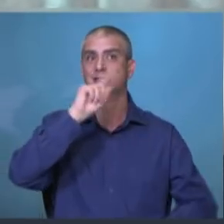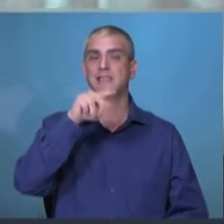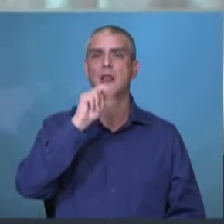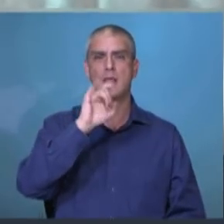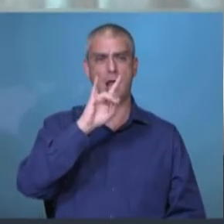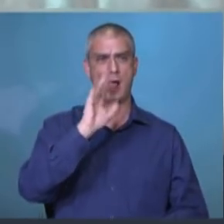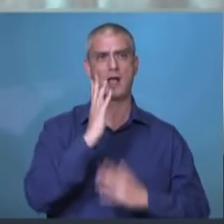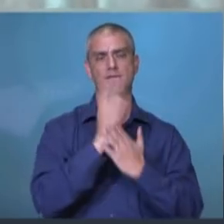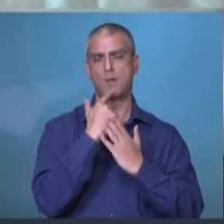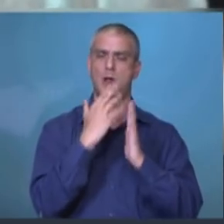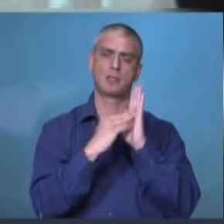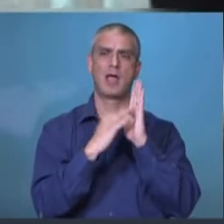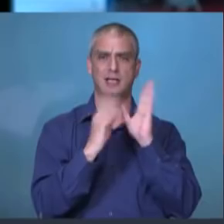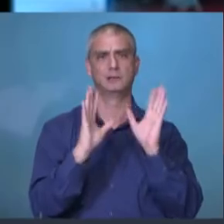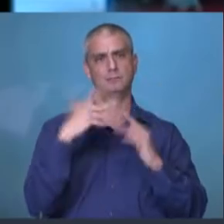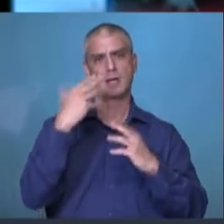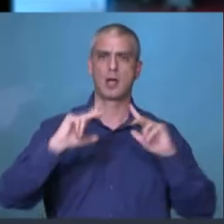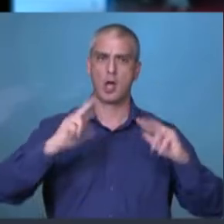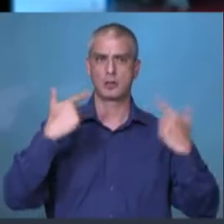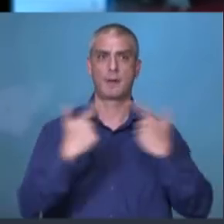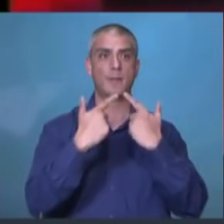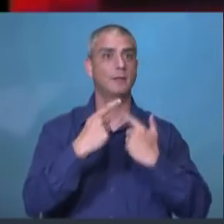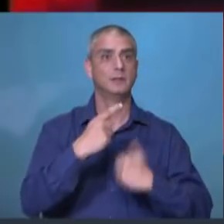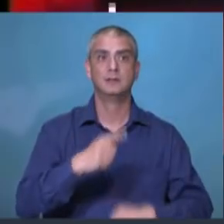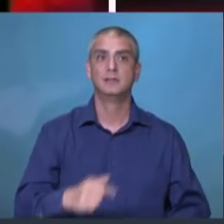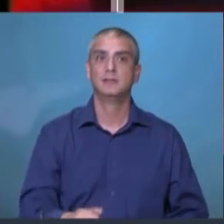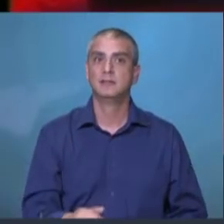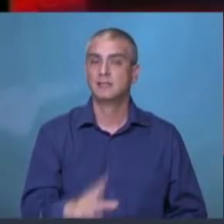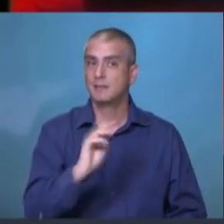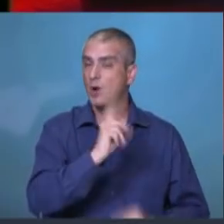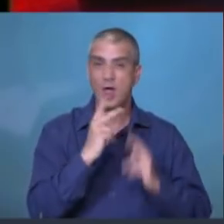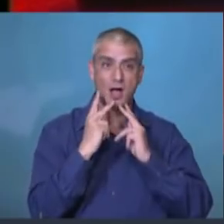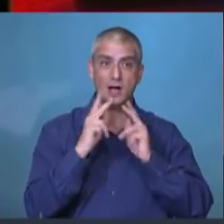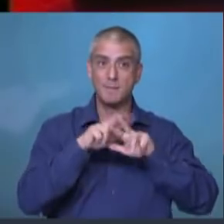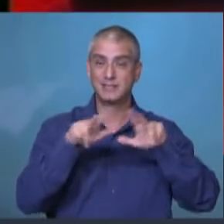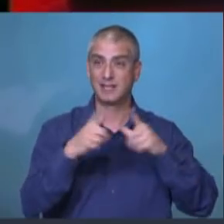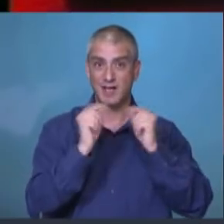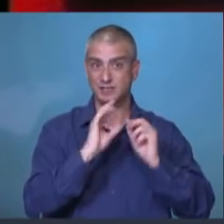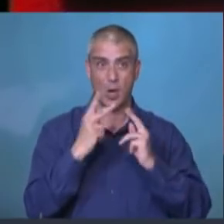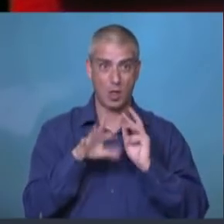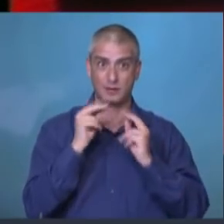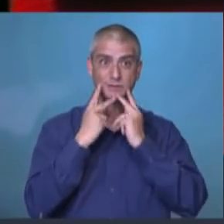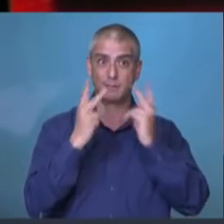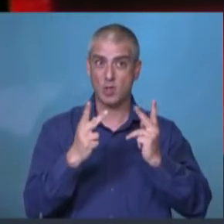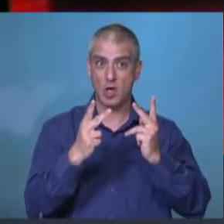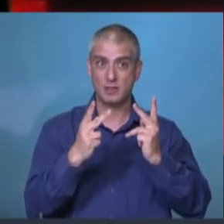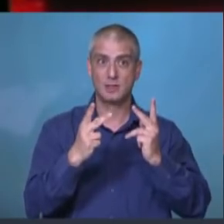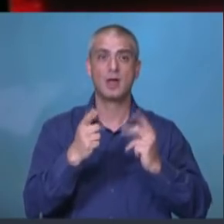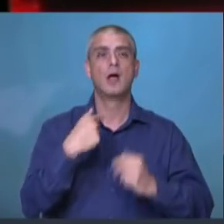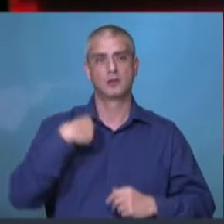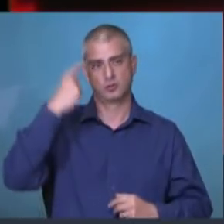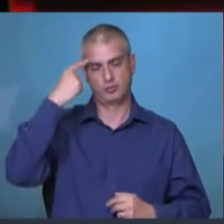כבר תאריך למלחמה עם ישראל. איזה עלם יתם אחתיווה גזה ותג'ריד המסלח, אני